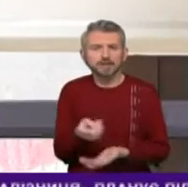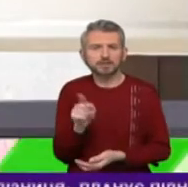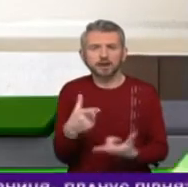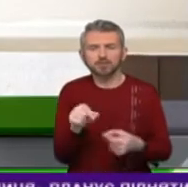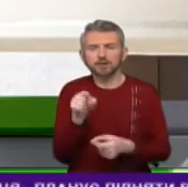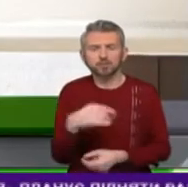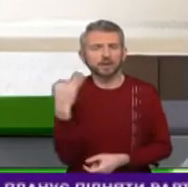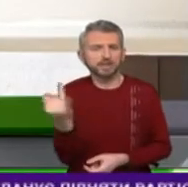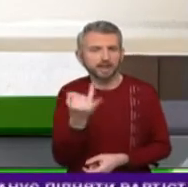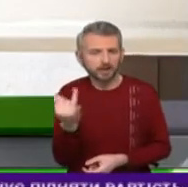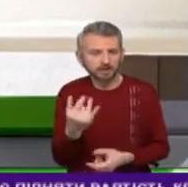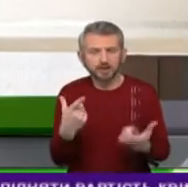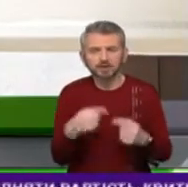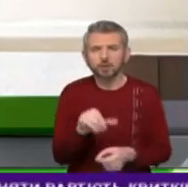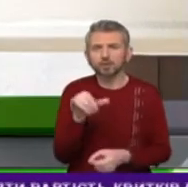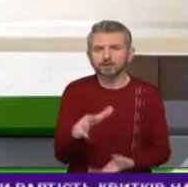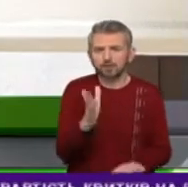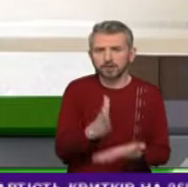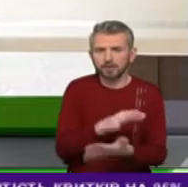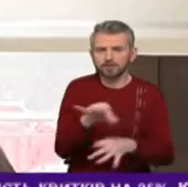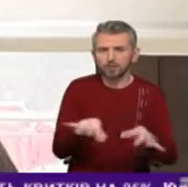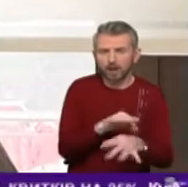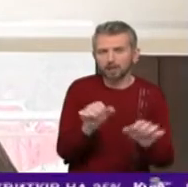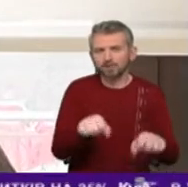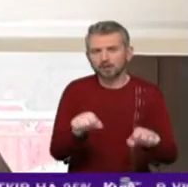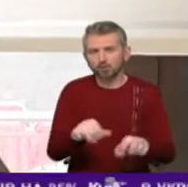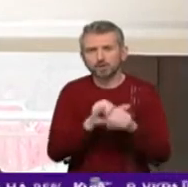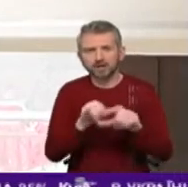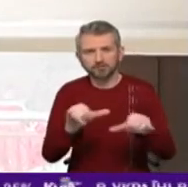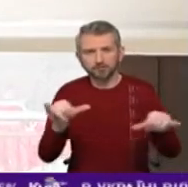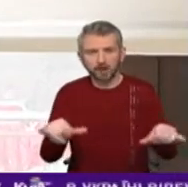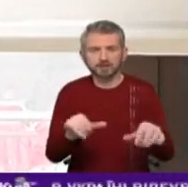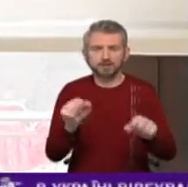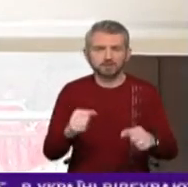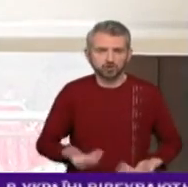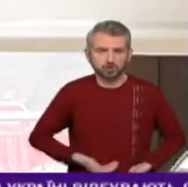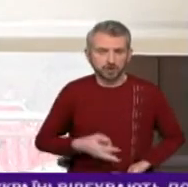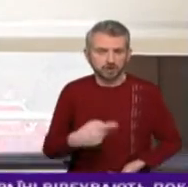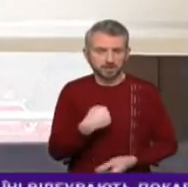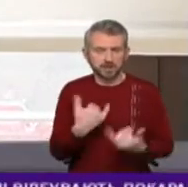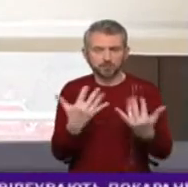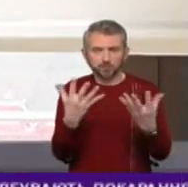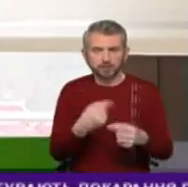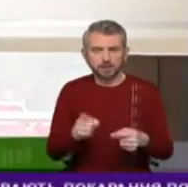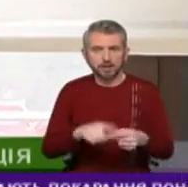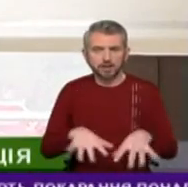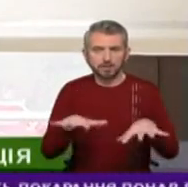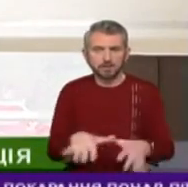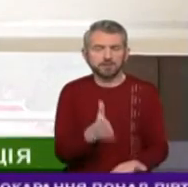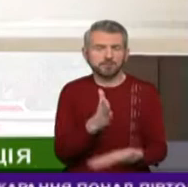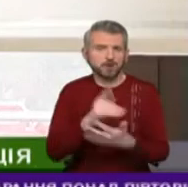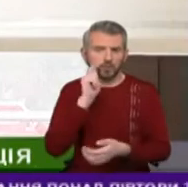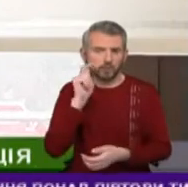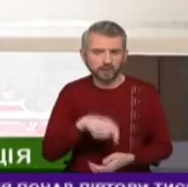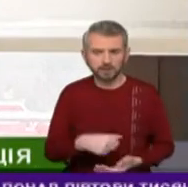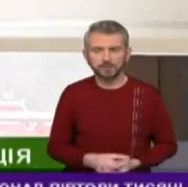йому цікаво, і де у нього є проєкти, можливість розвиватися, можливість жити. Для мене на сьогоднішній день цим місцем є